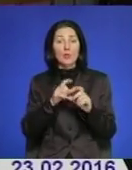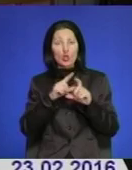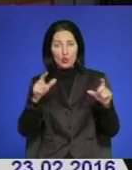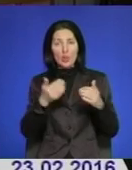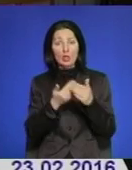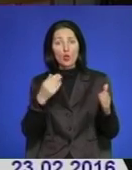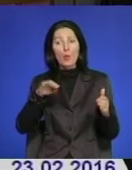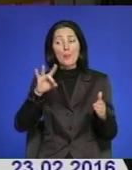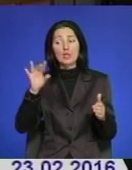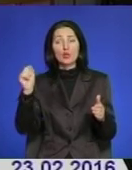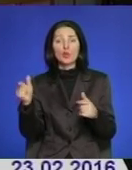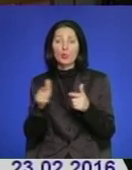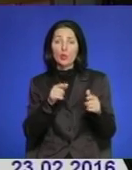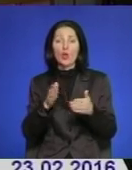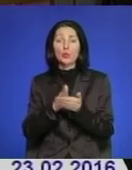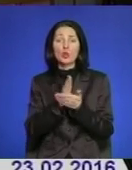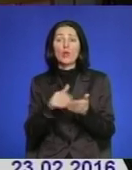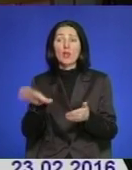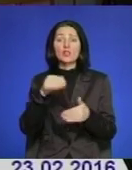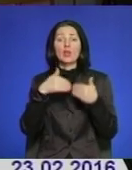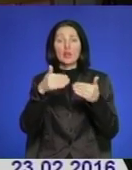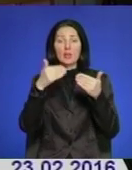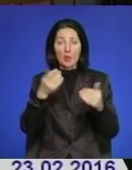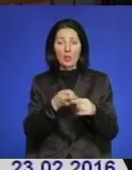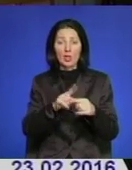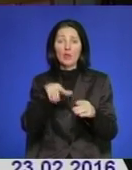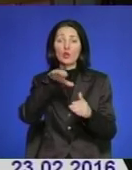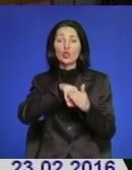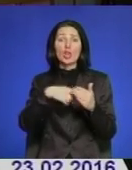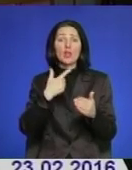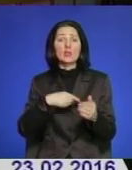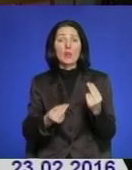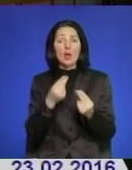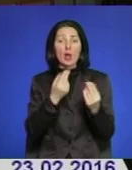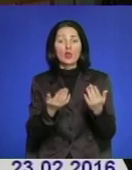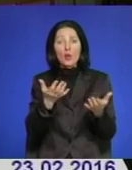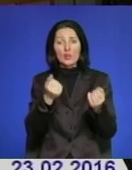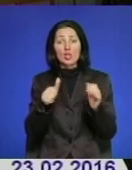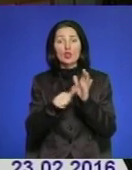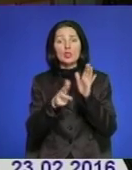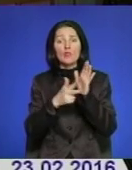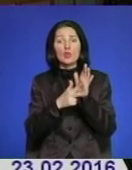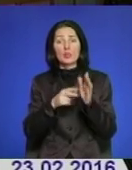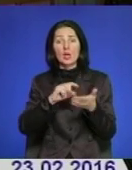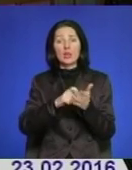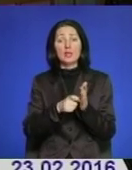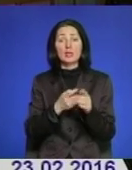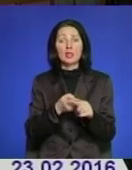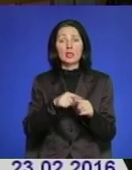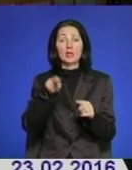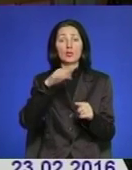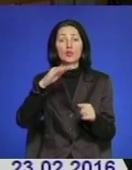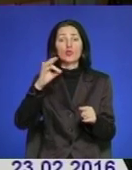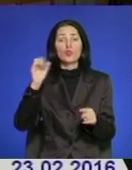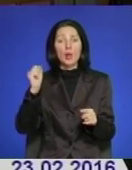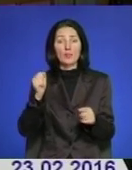всі військові етапи, які включає в себе гра «Сокіл Джура». Якщо взяти 6-8 класи, це джура, то ми готуємо